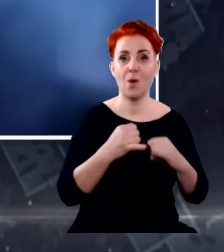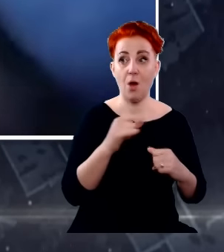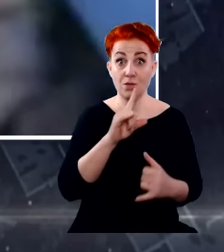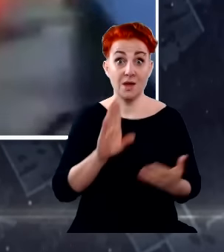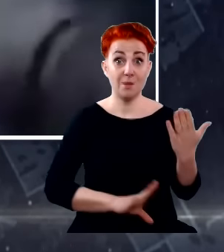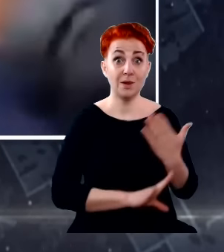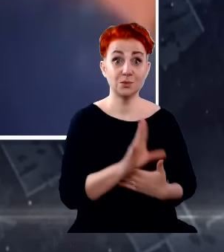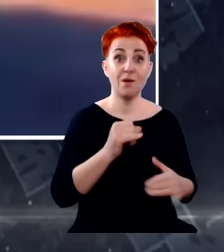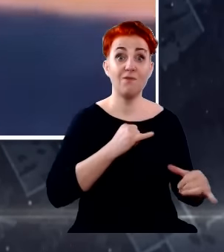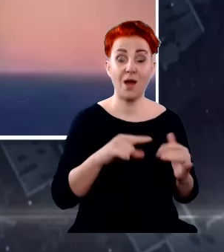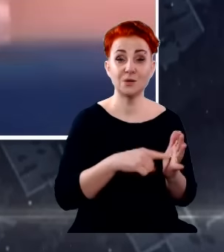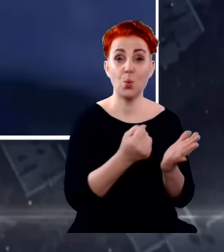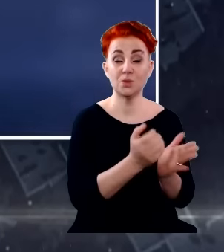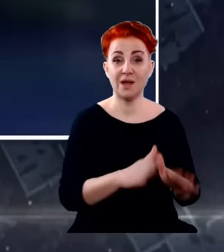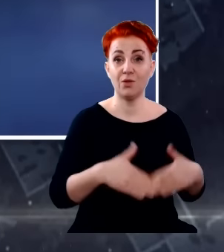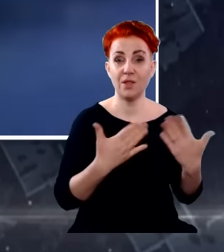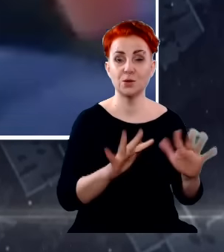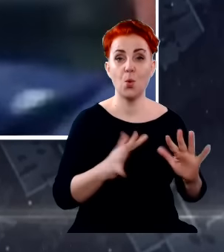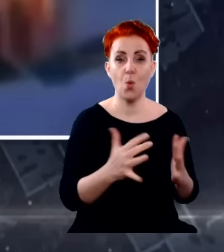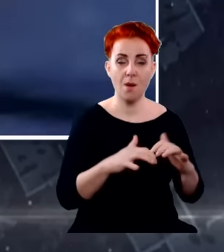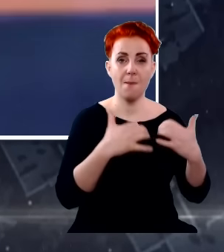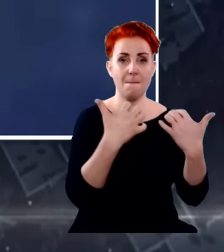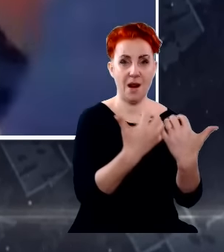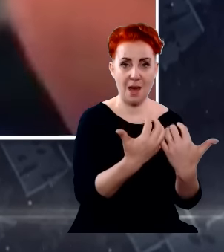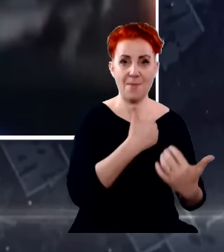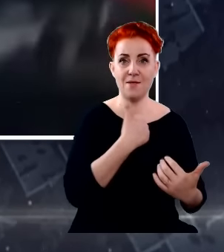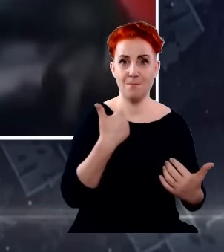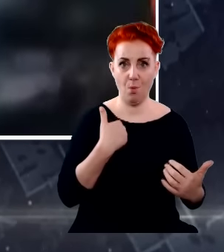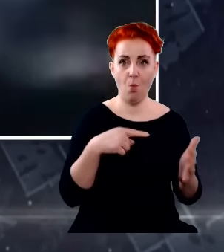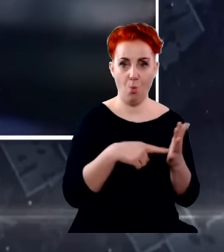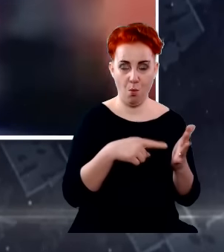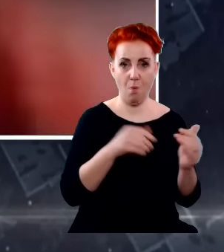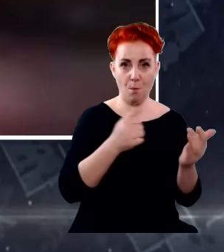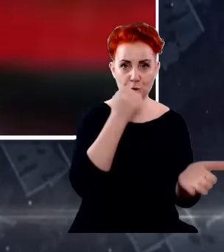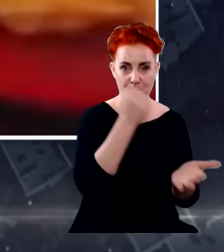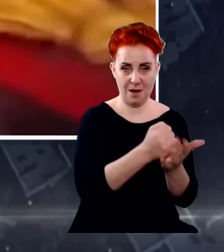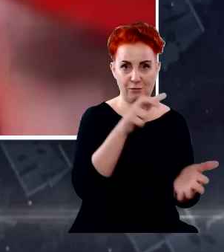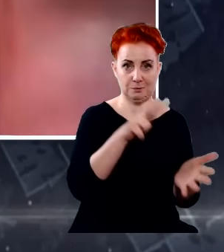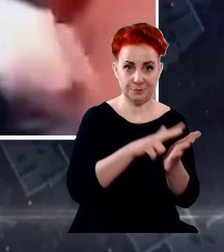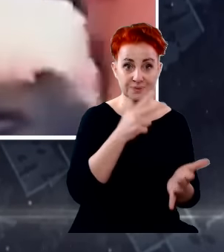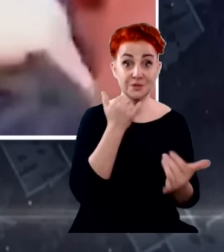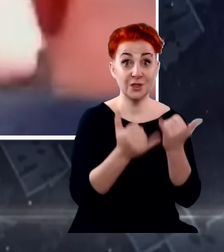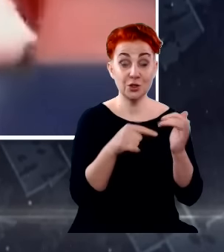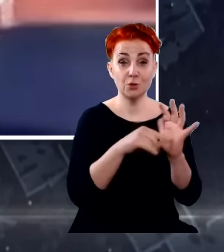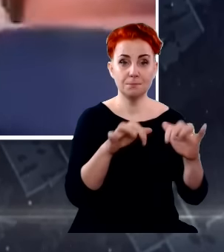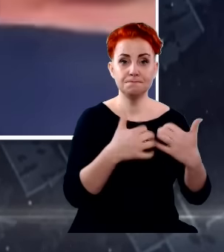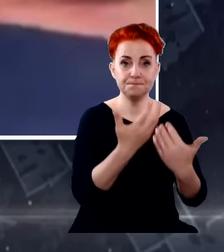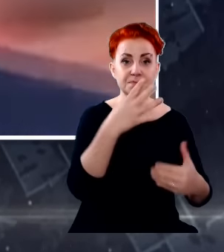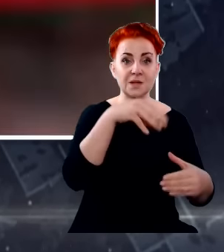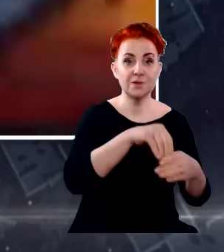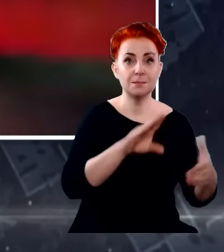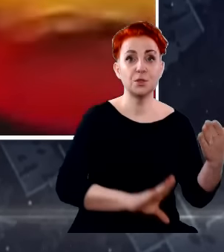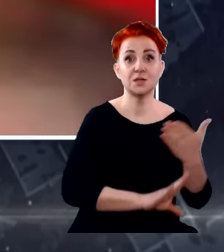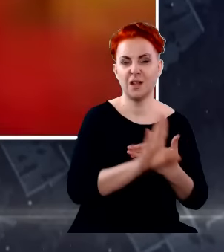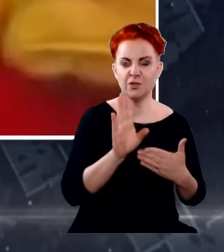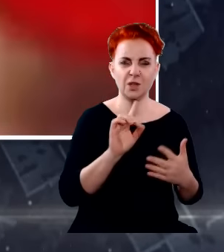reprezentantem Sejmu, czyli Izby Polskiego Parlamentu, która jest władzą ustawodawczą, jeśli władza ustawodawcza, jej przedstawiciel ingeruje